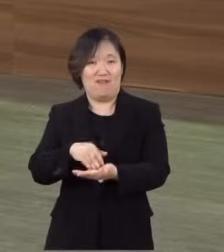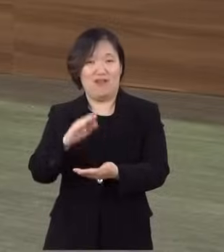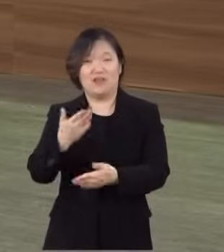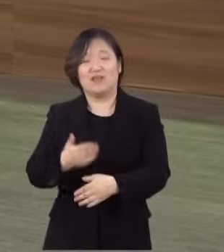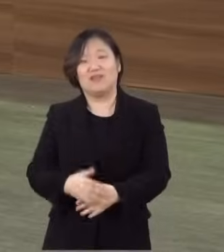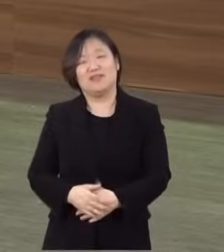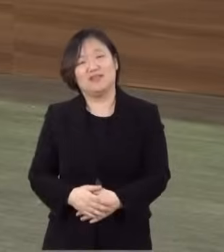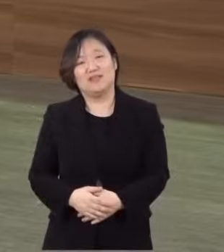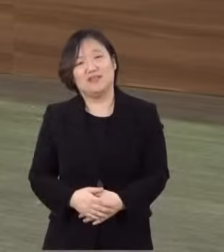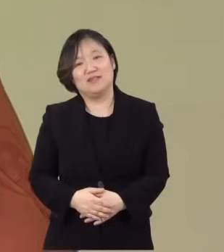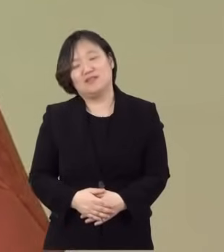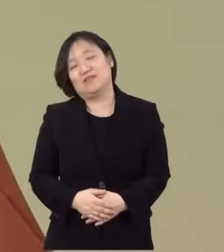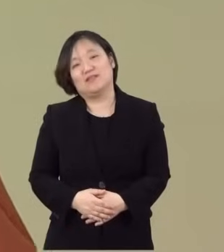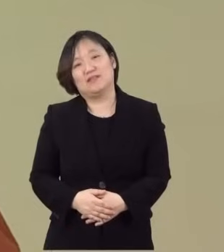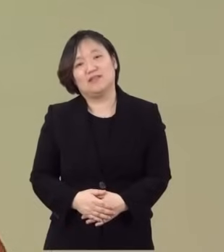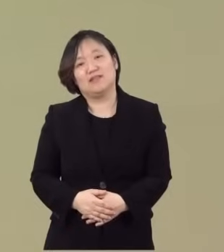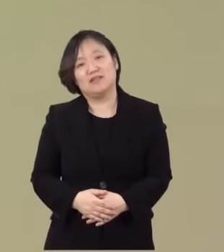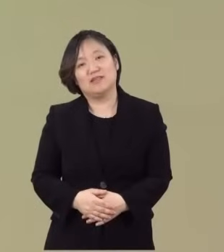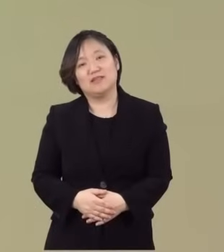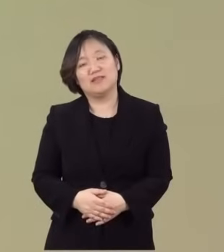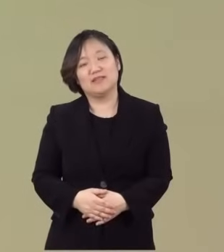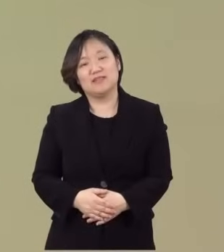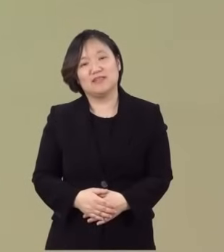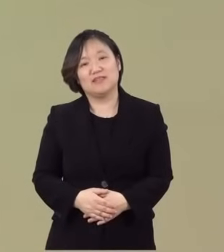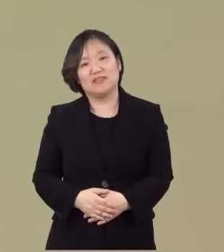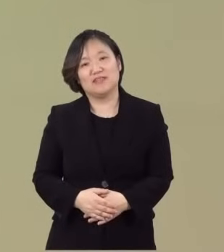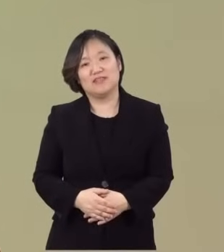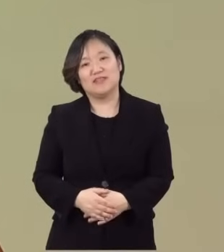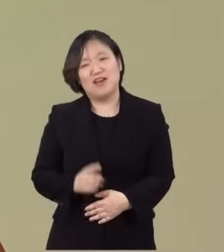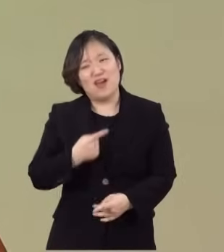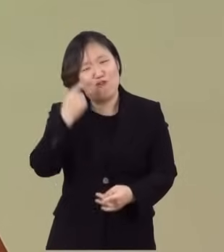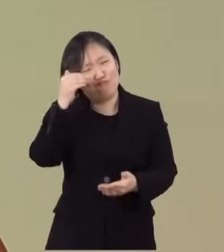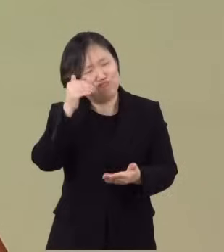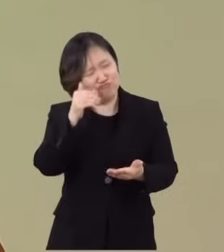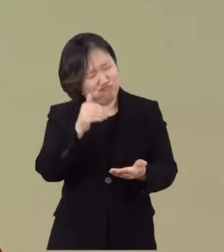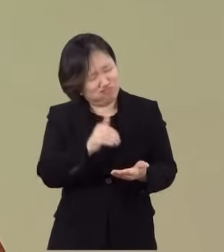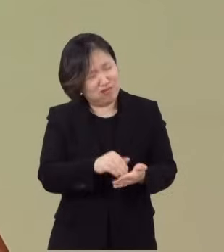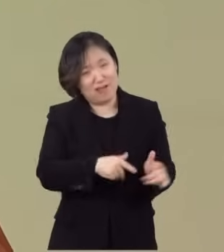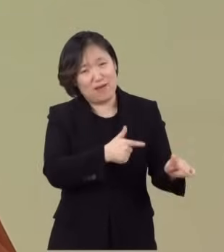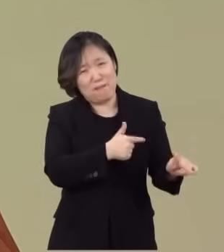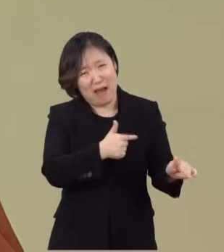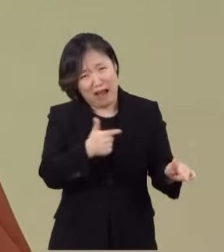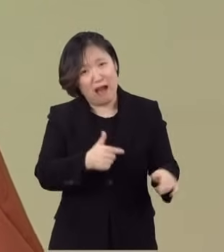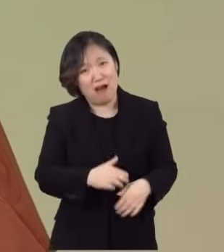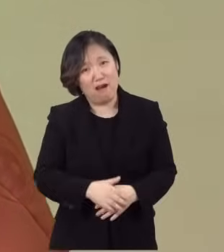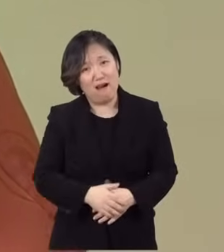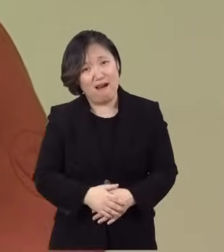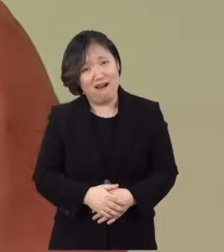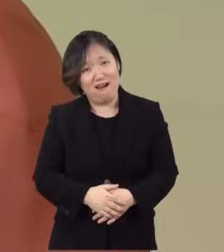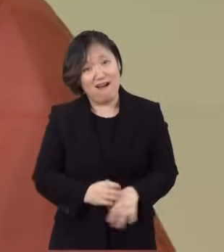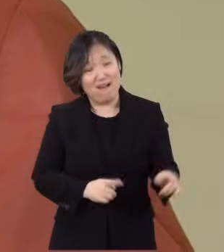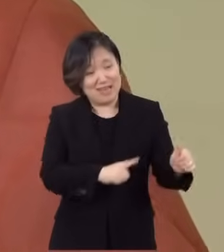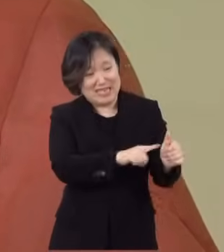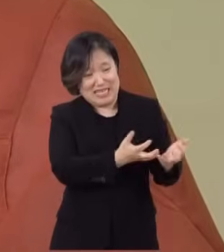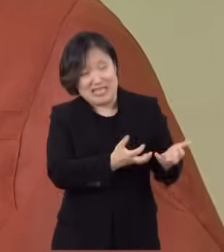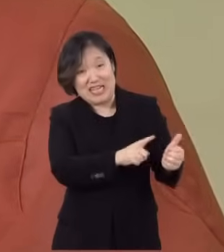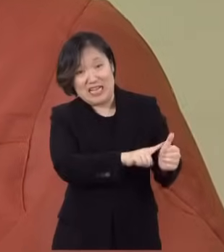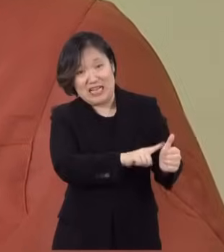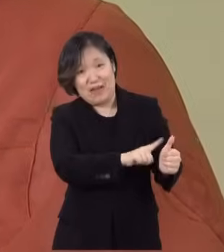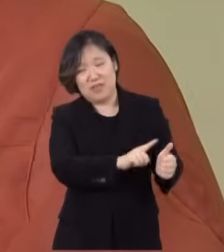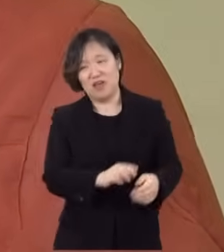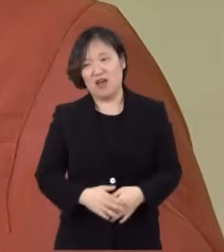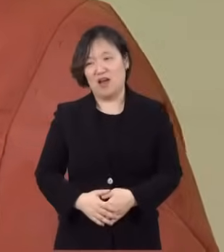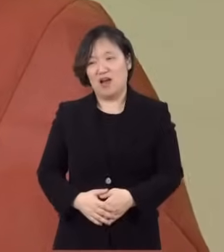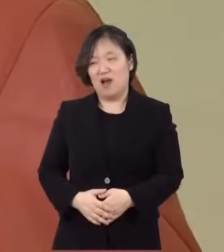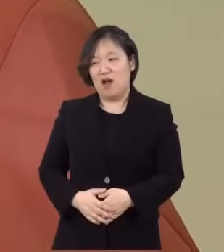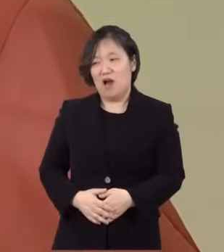하게 됩니다 엄청난 후회감 느낀이 인색한